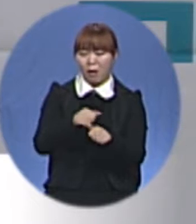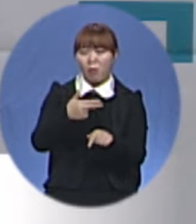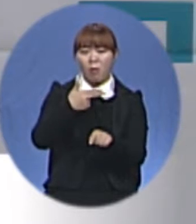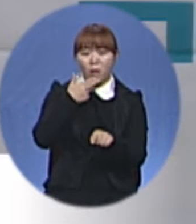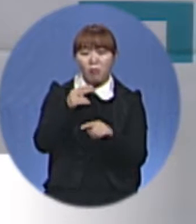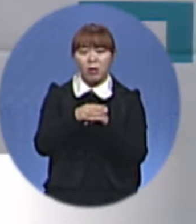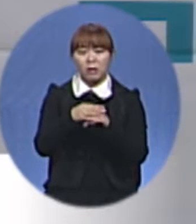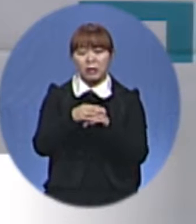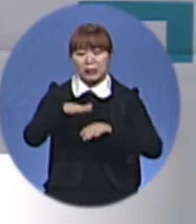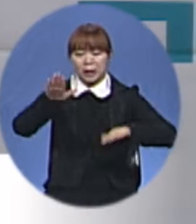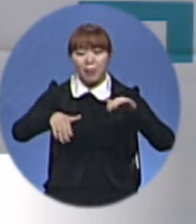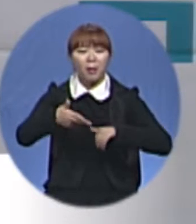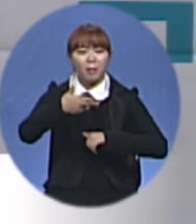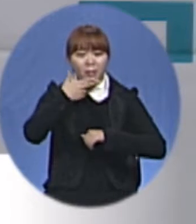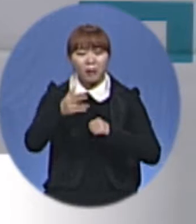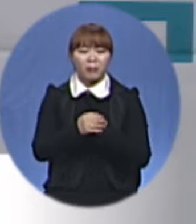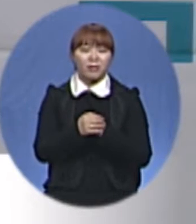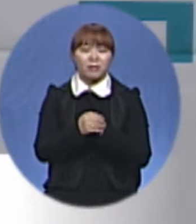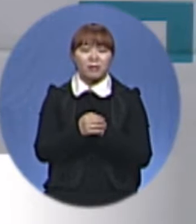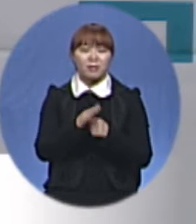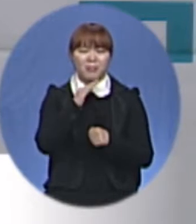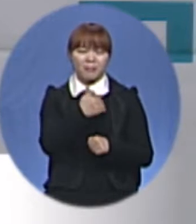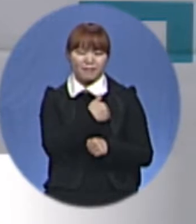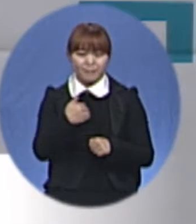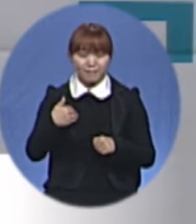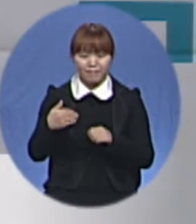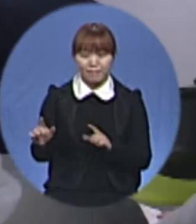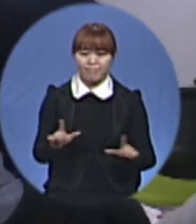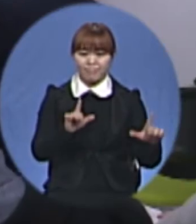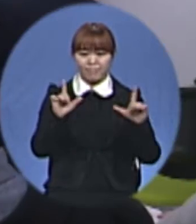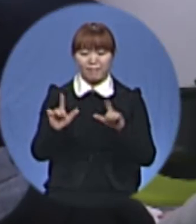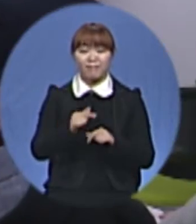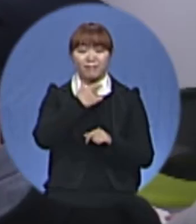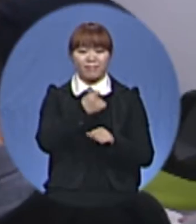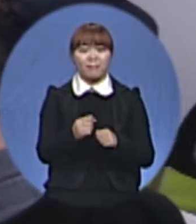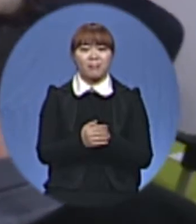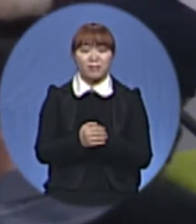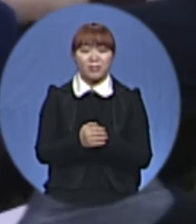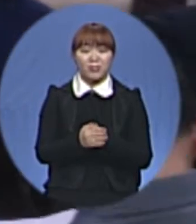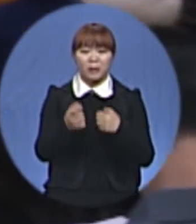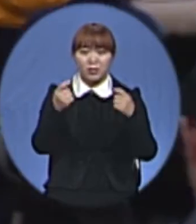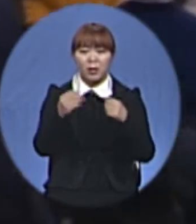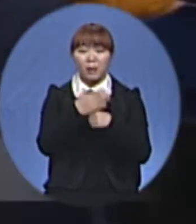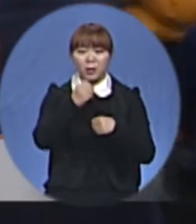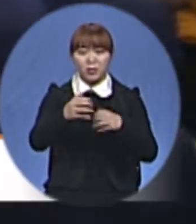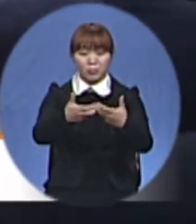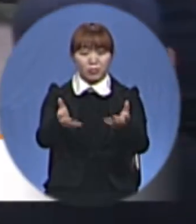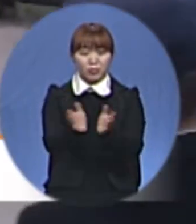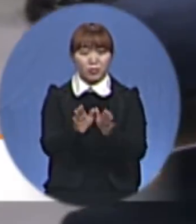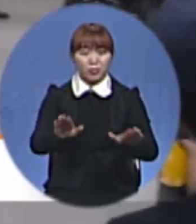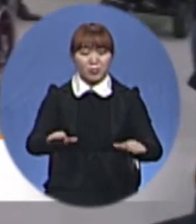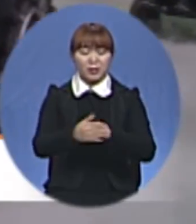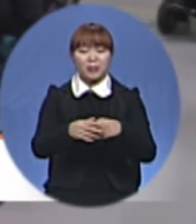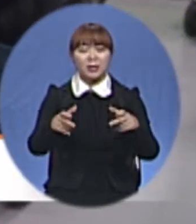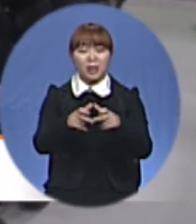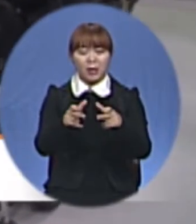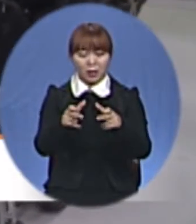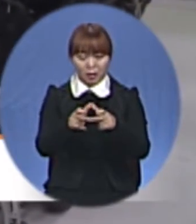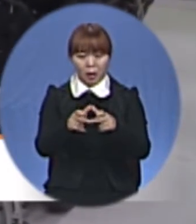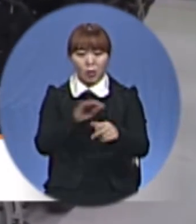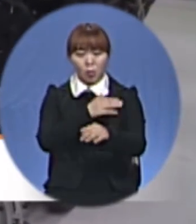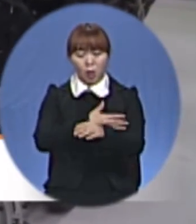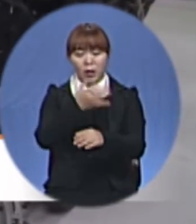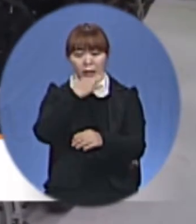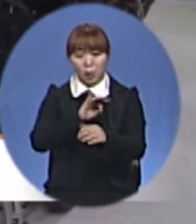않고 차별받지 않고 당당하게 살면서. 한편 복지부는 이번 중앙장애인권익옹호기관을